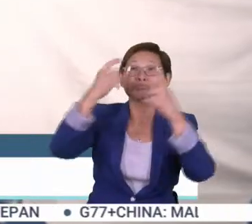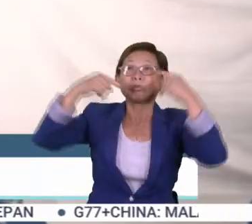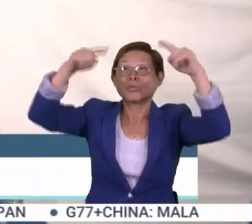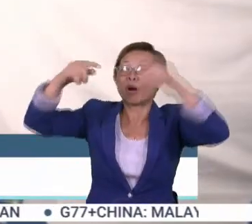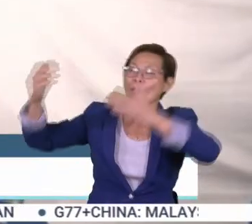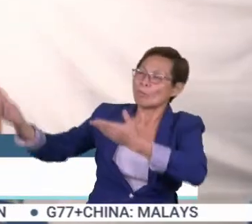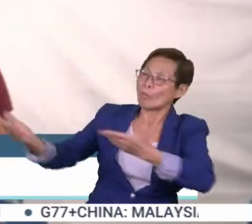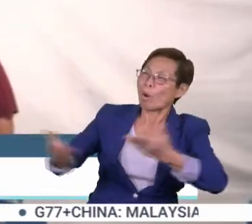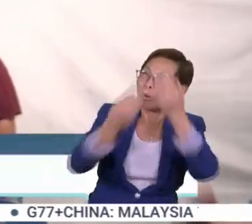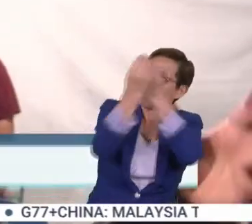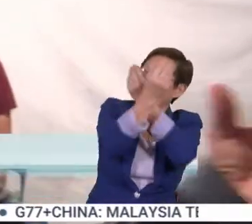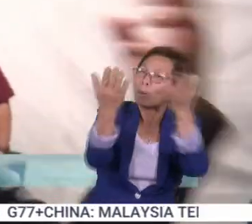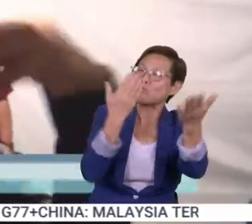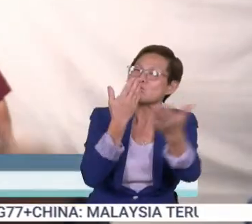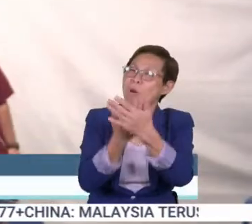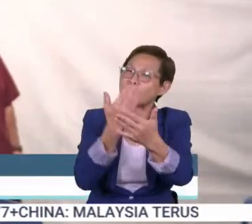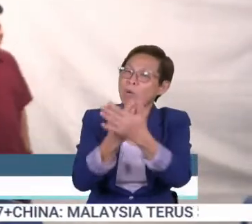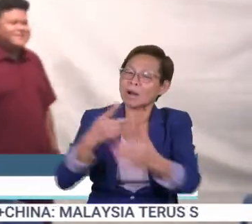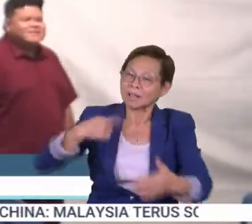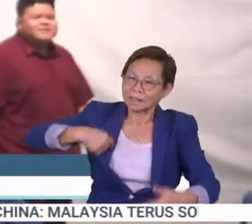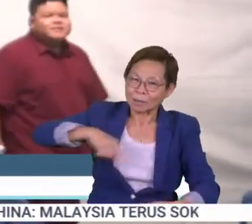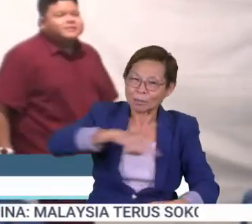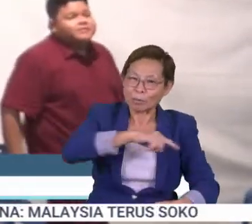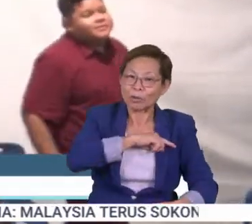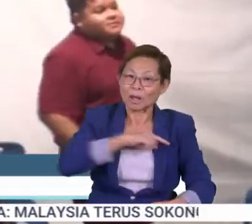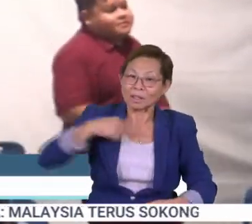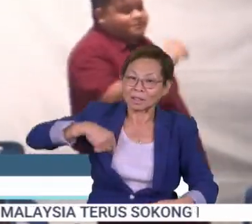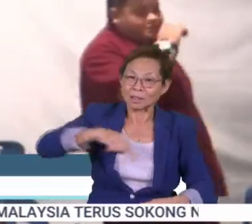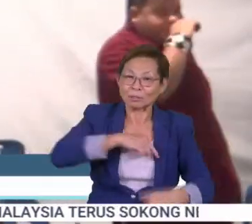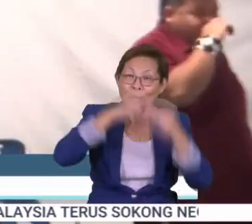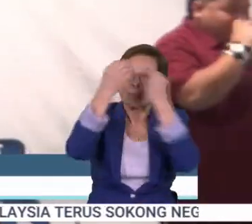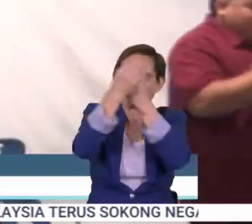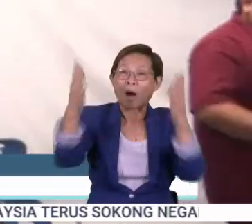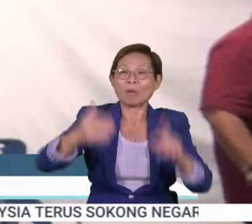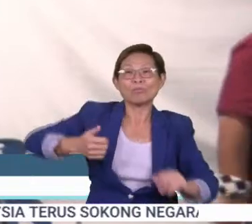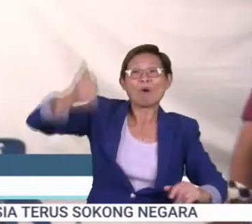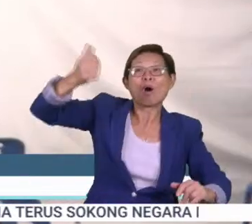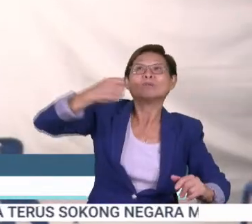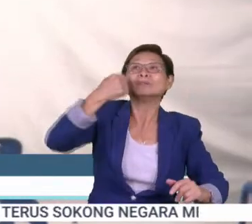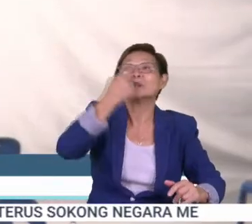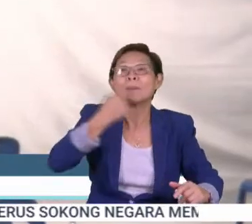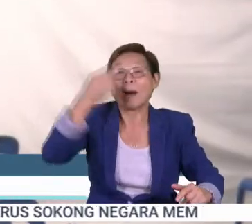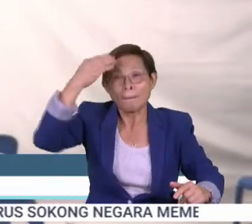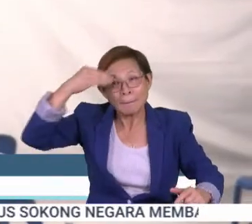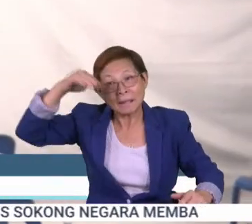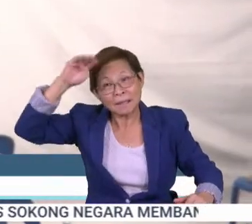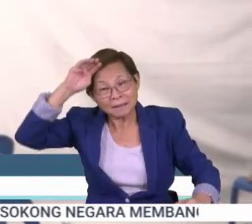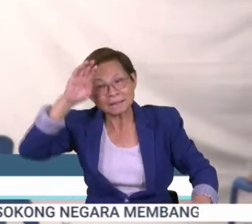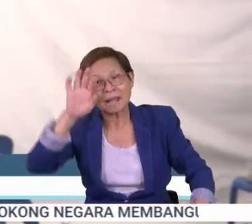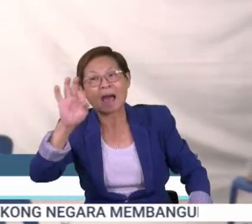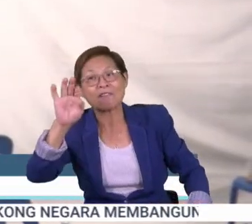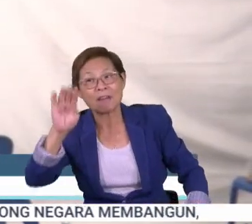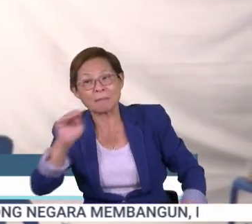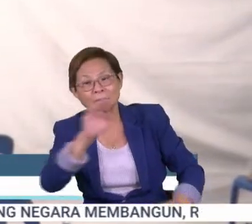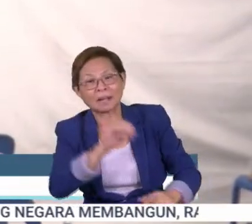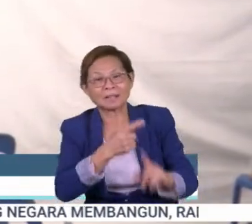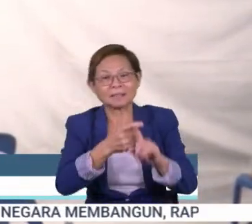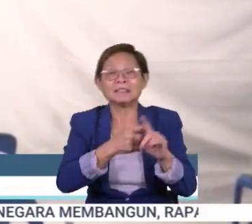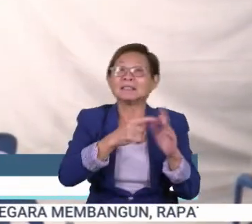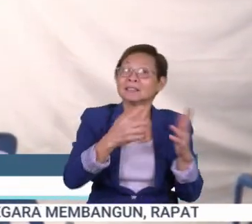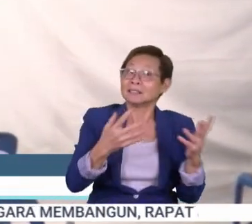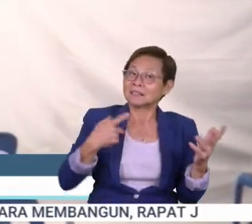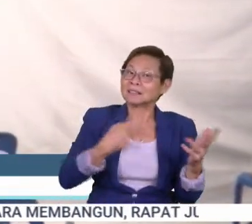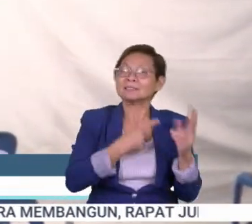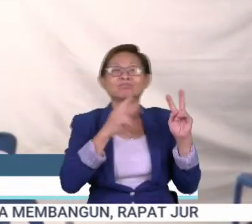dibawa dengan baiknya oleh kita punya apa nama penyiar utama iaitu Perlis FM, dan daripada situ